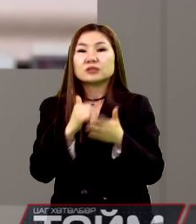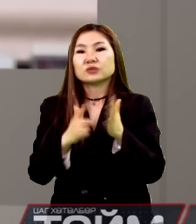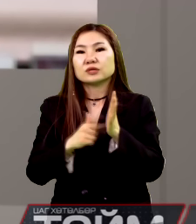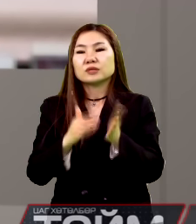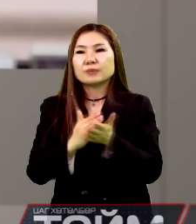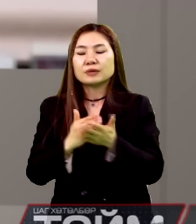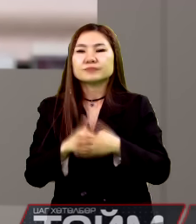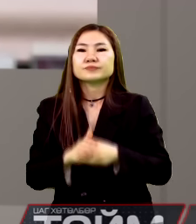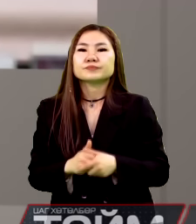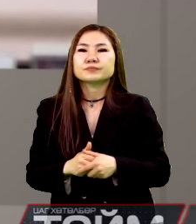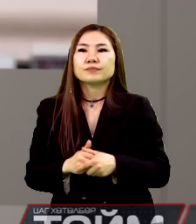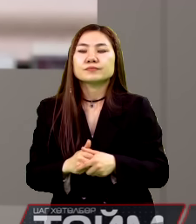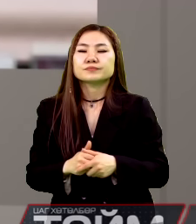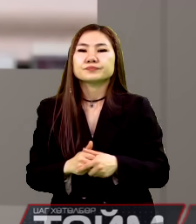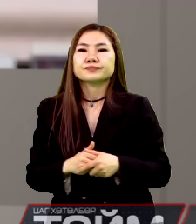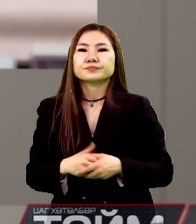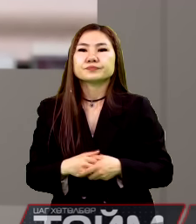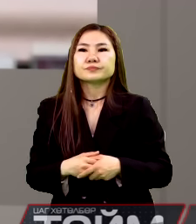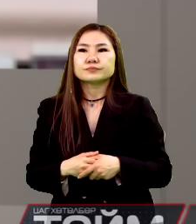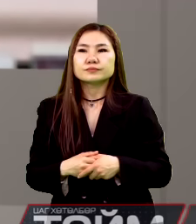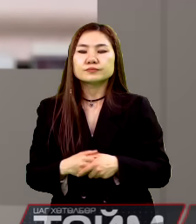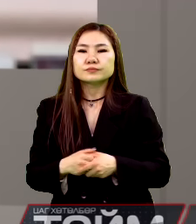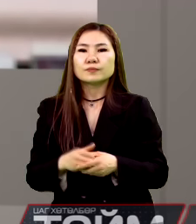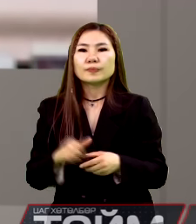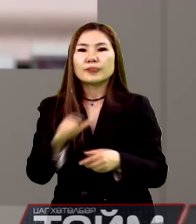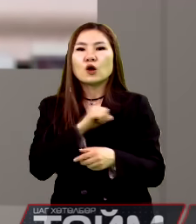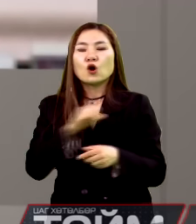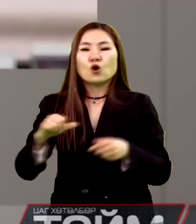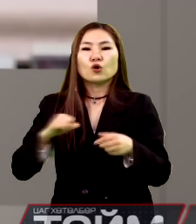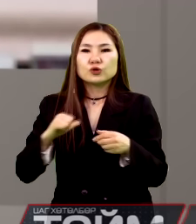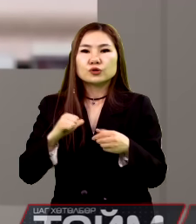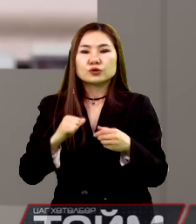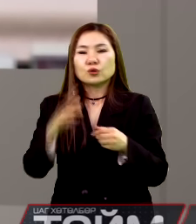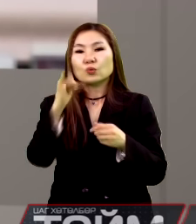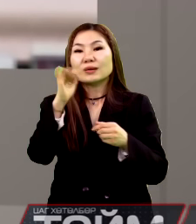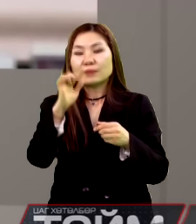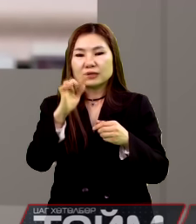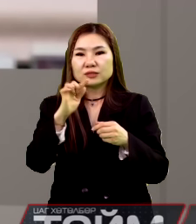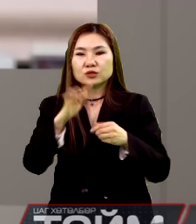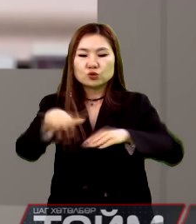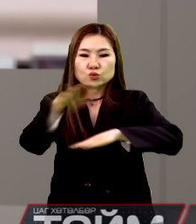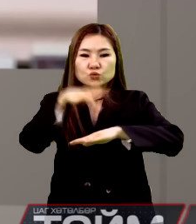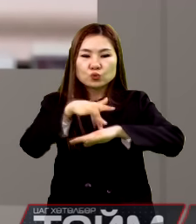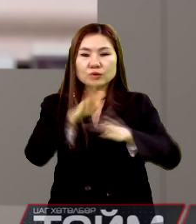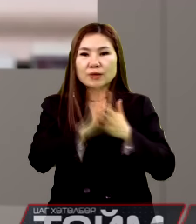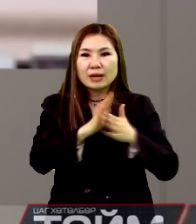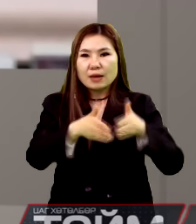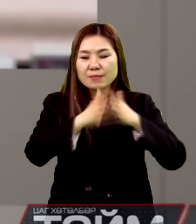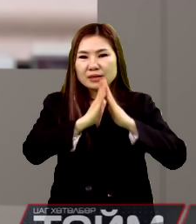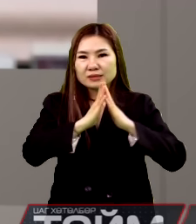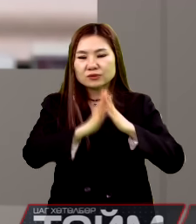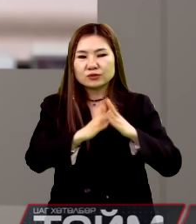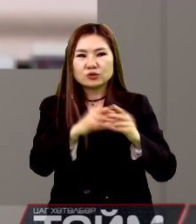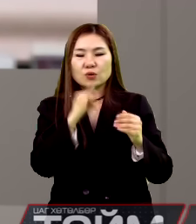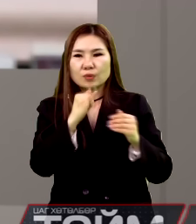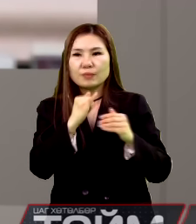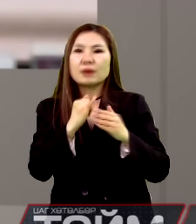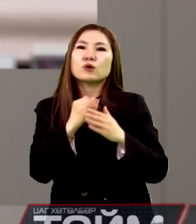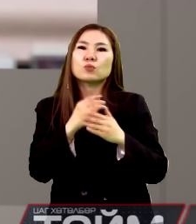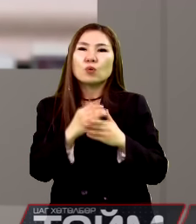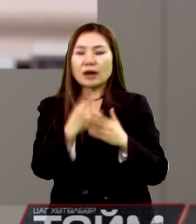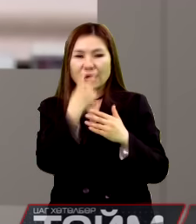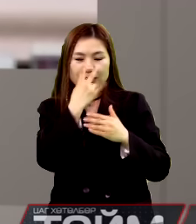эзэн болохоор өөрөө хүн шаардлага тавиад зарчим яриад яваад байдаг. Өөрийнх нь өмч тэр Улаанбаатар хотын үн үзэмж нөлөөлж байгаа барилга нь ийм байдаг